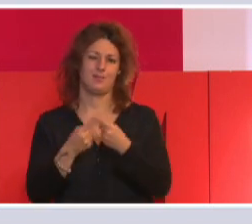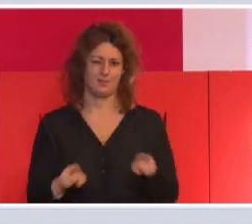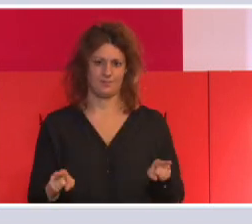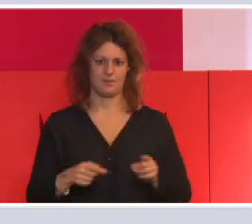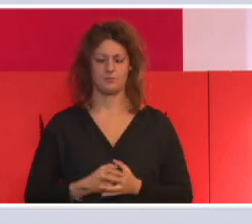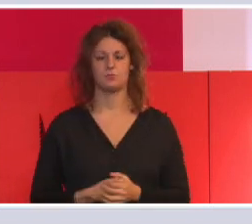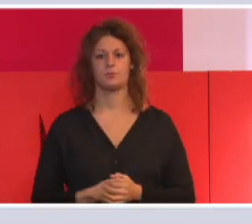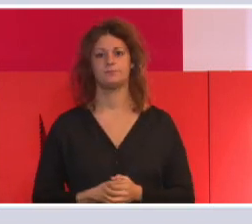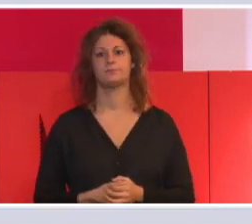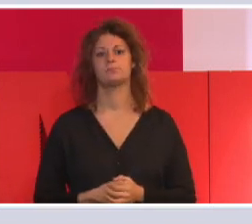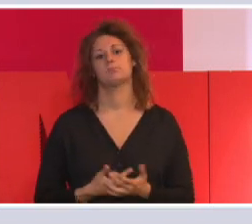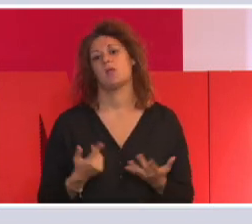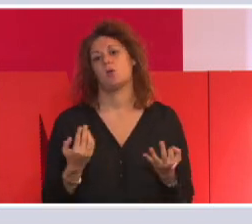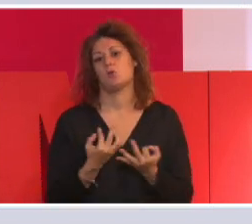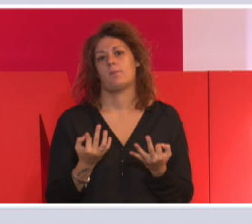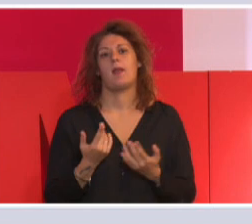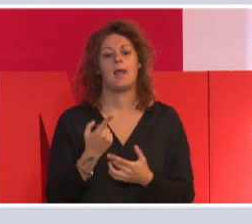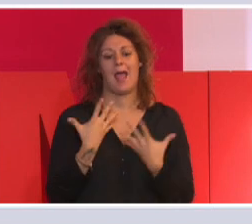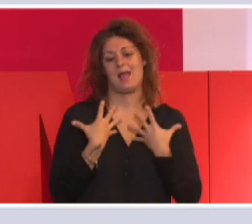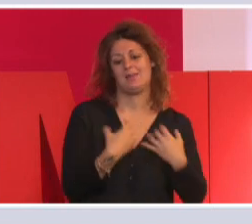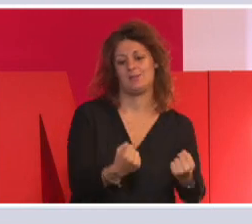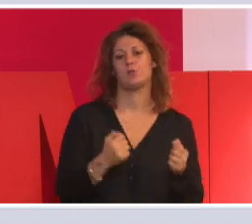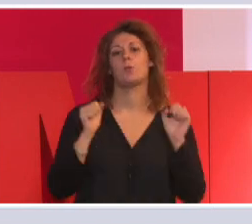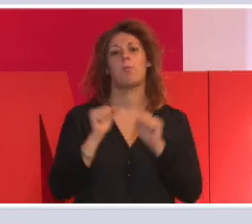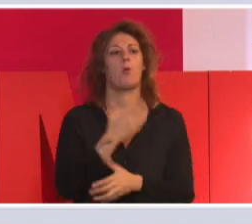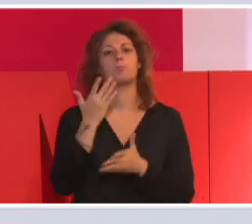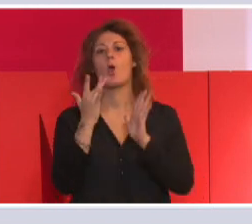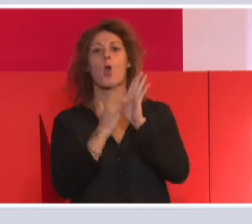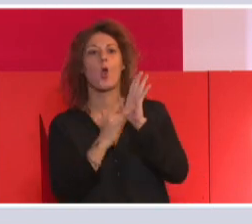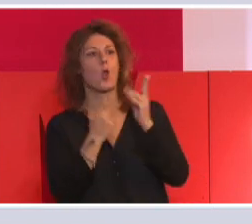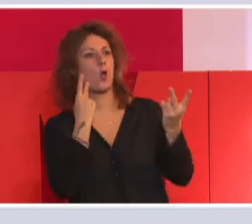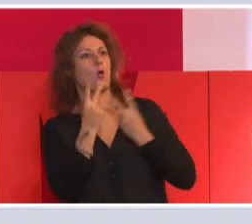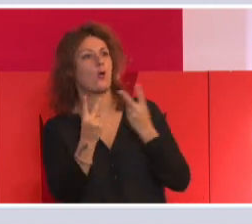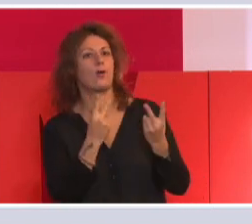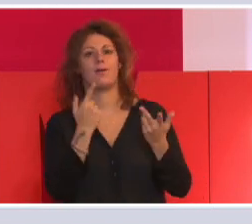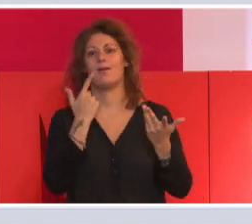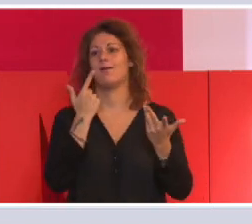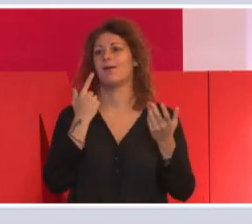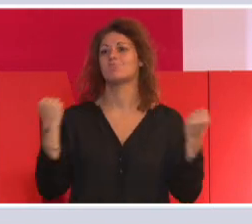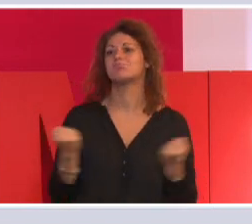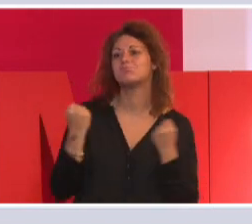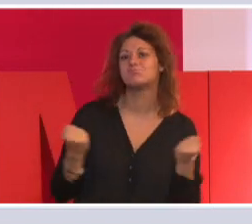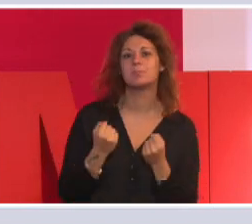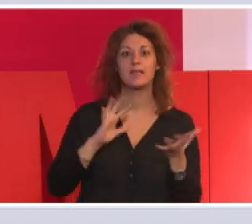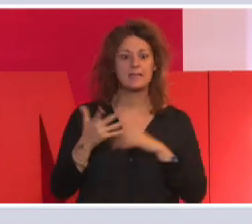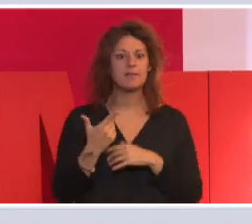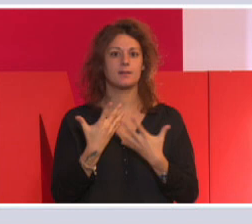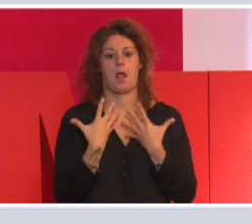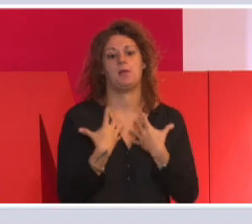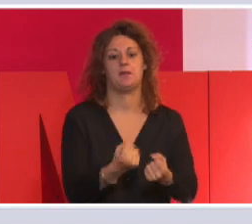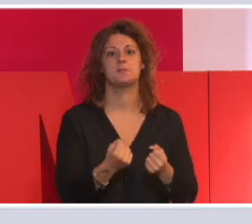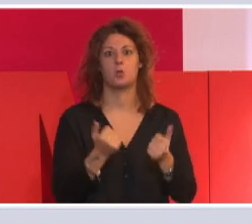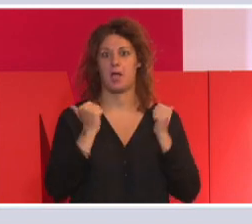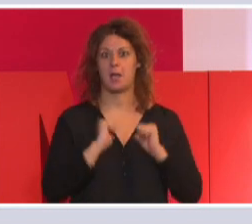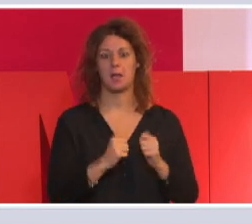tradurlo un conto è attrarre con colori suoni spot attrarre nuove persone nuovi clienti un conto è mantenere il cliente